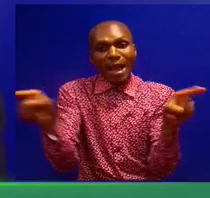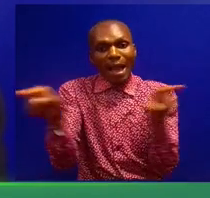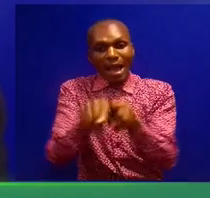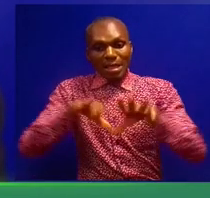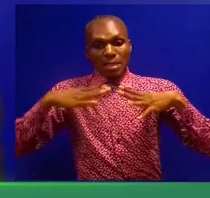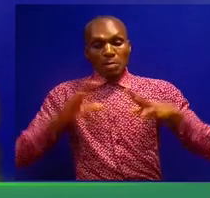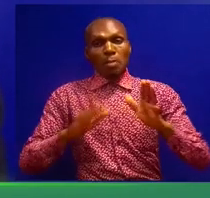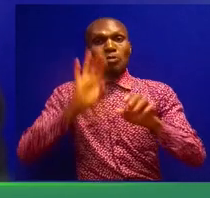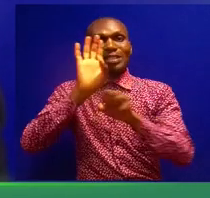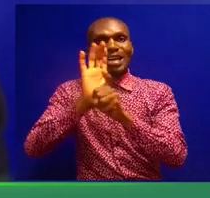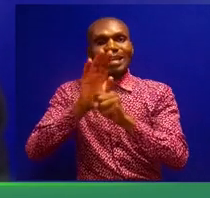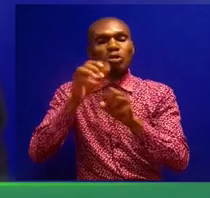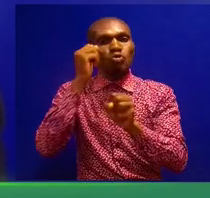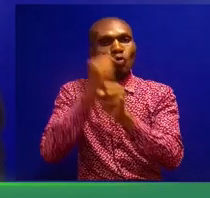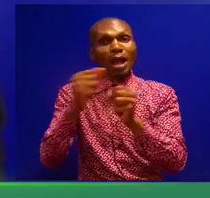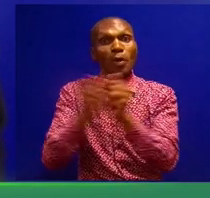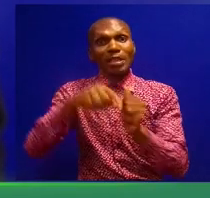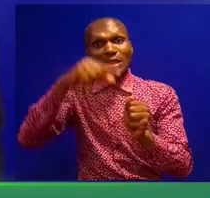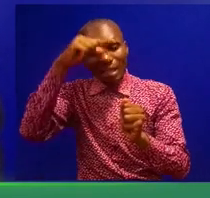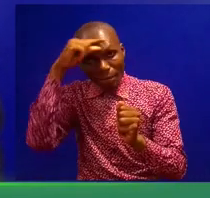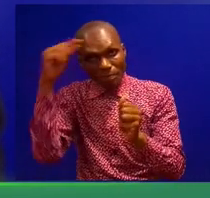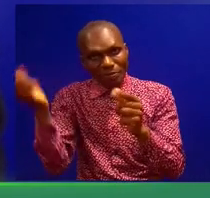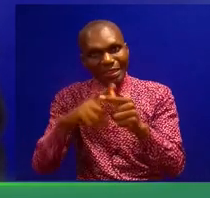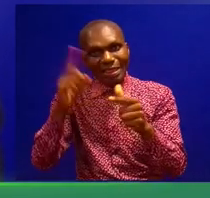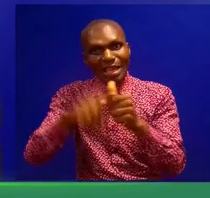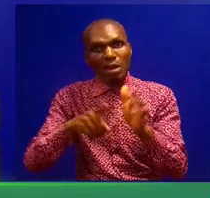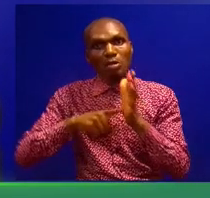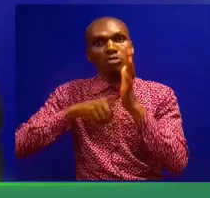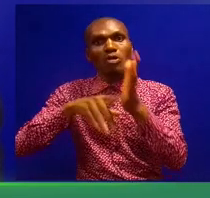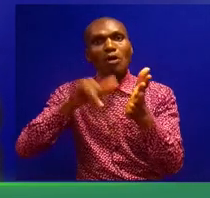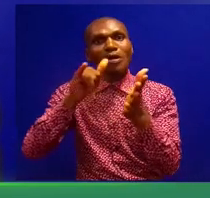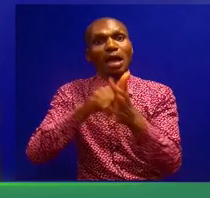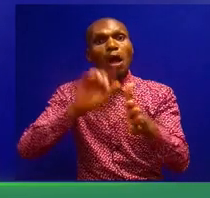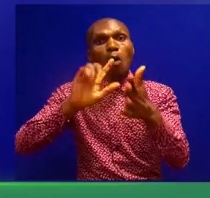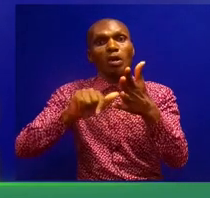kanisa kokwa kine serikali aso koenishwanga alinya sata gete aikera